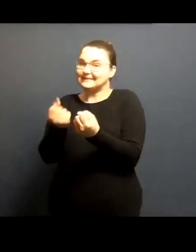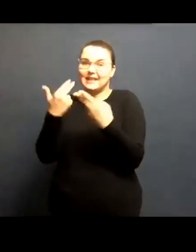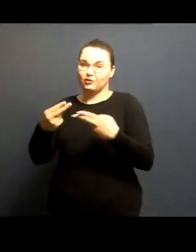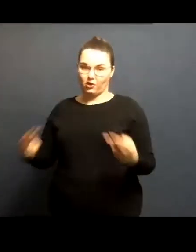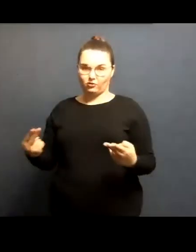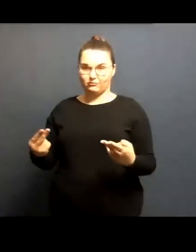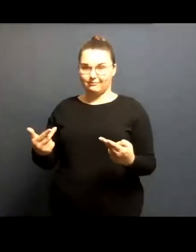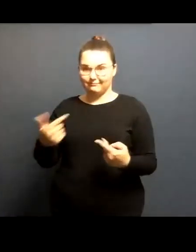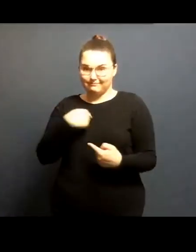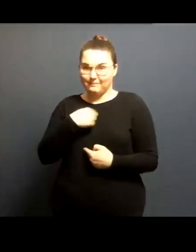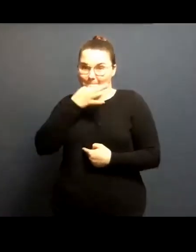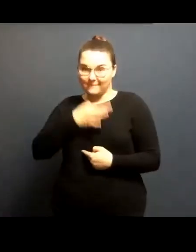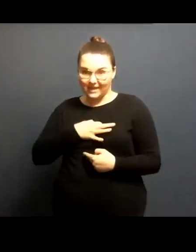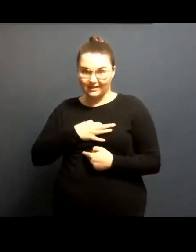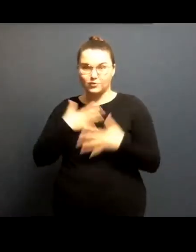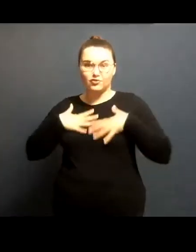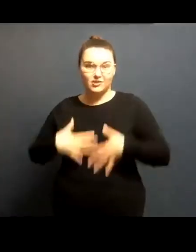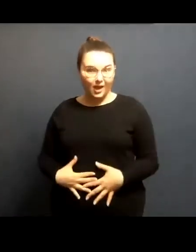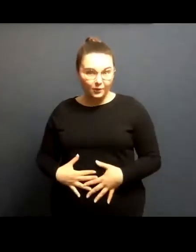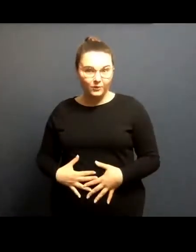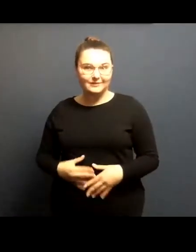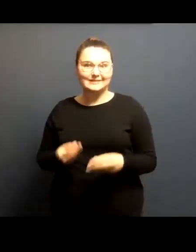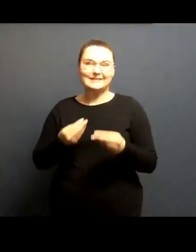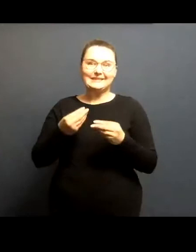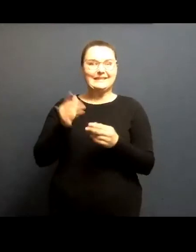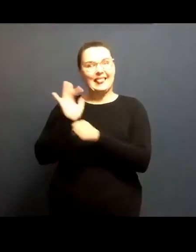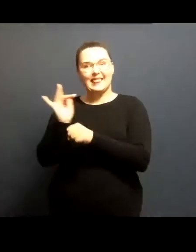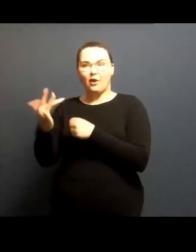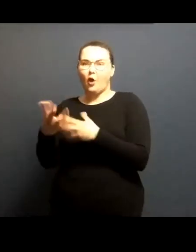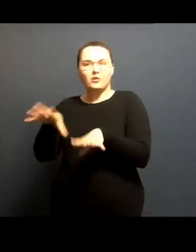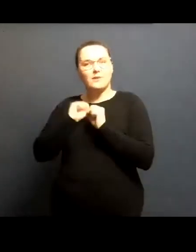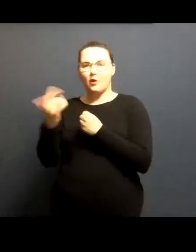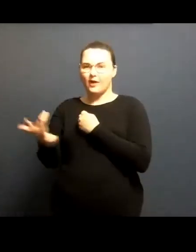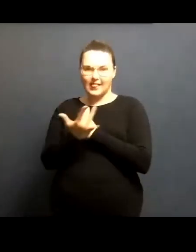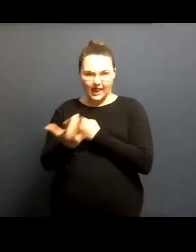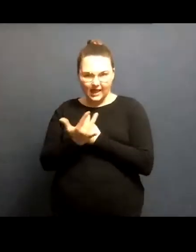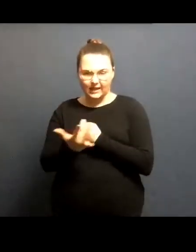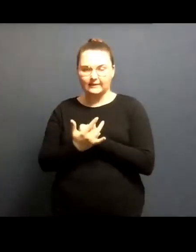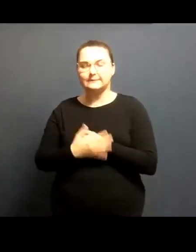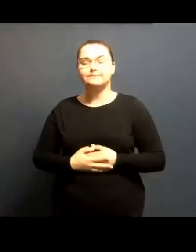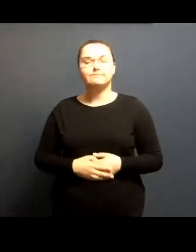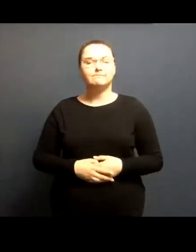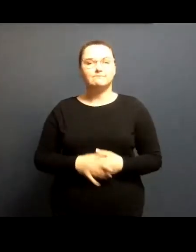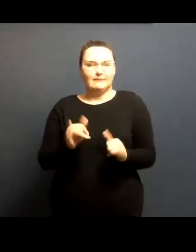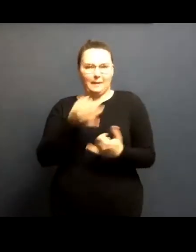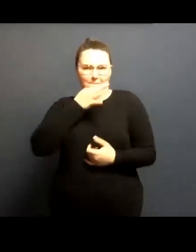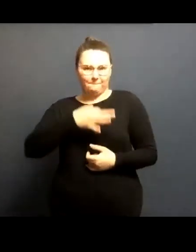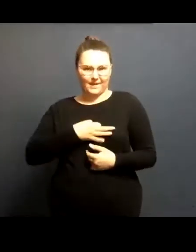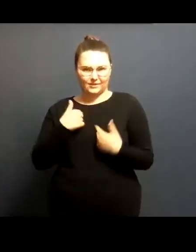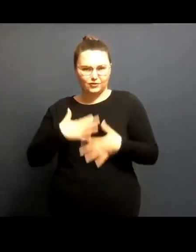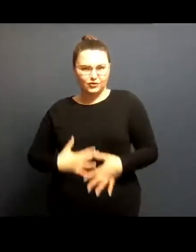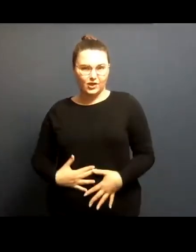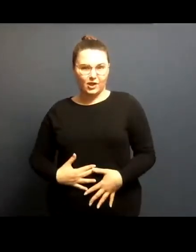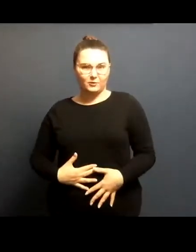Więc cenzurowali, krytykowali, że przychodzi młody człowiek i pyta o coś takiego jak ciało w tym wieku. No i